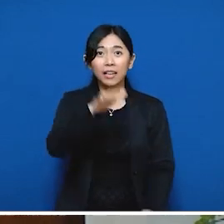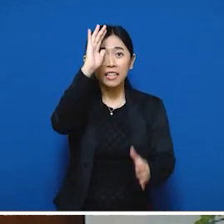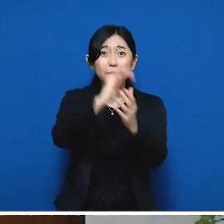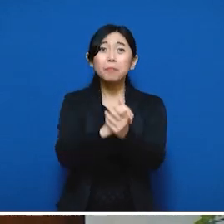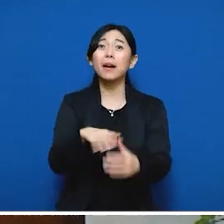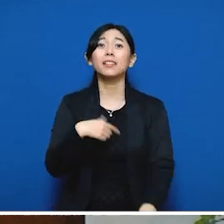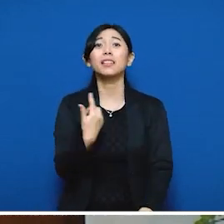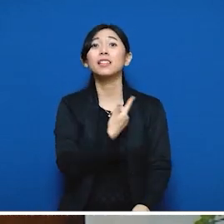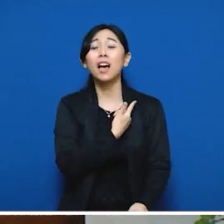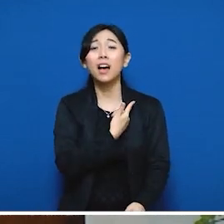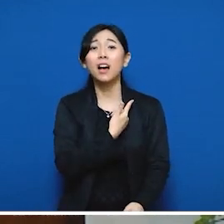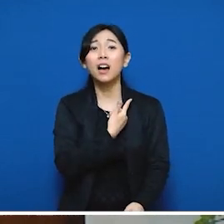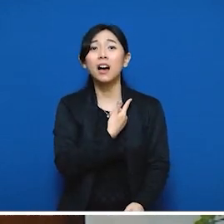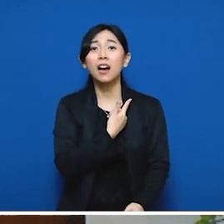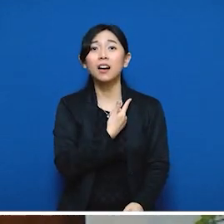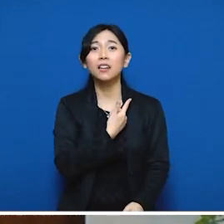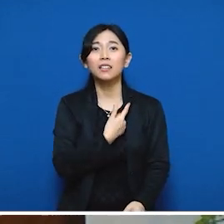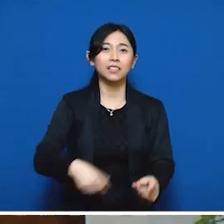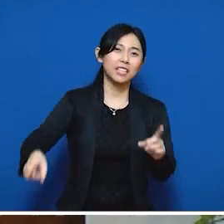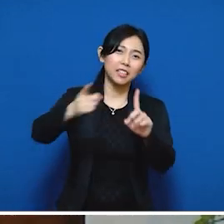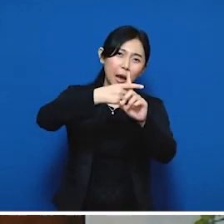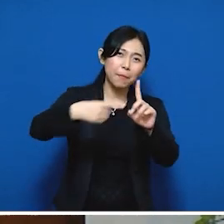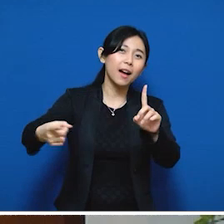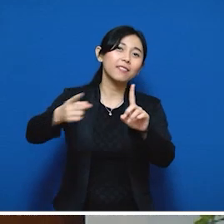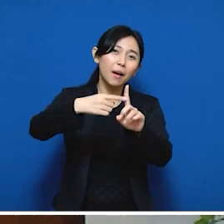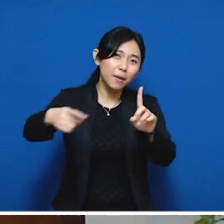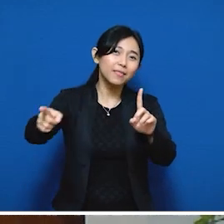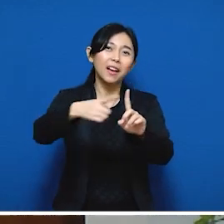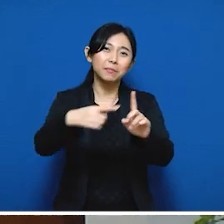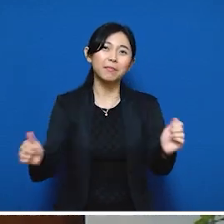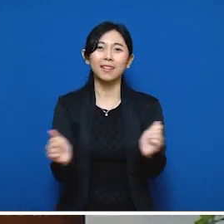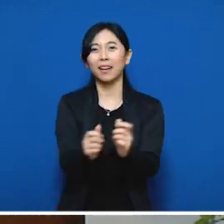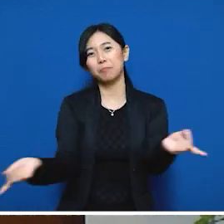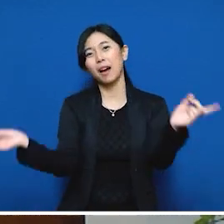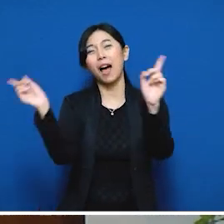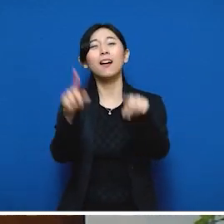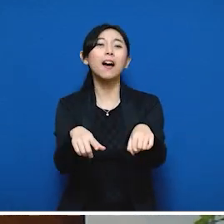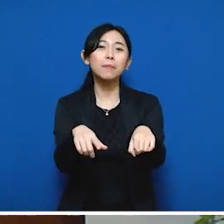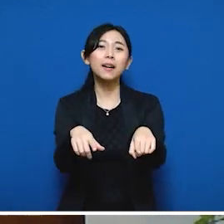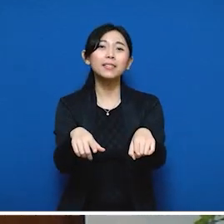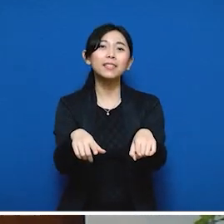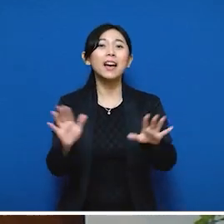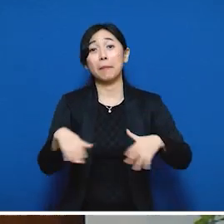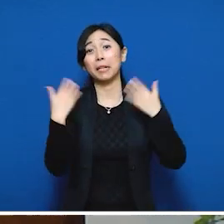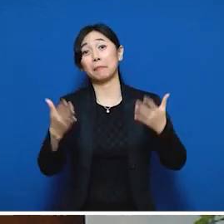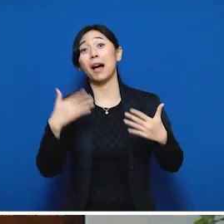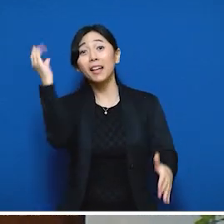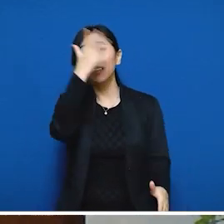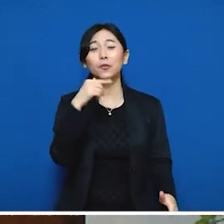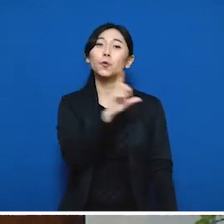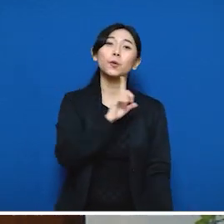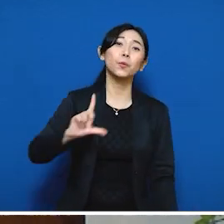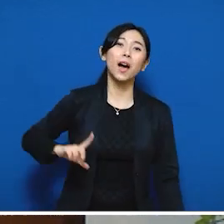kita yang ditambahkan dengan pengalaman menikmati anugerah